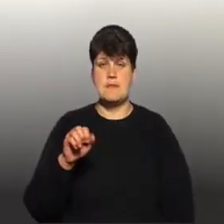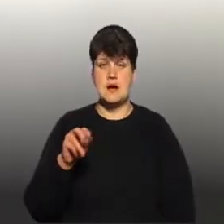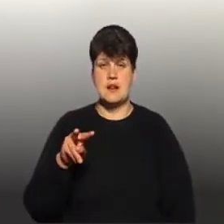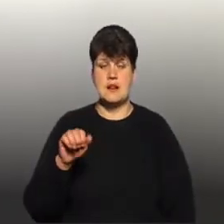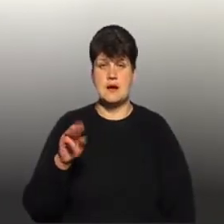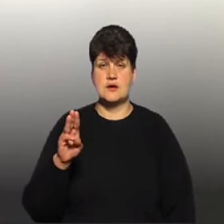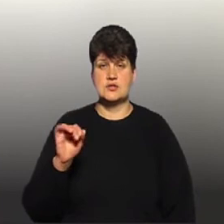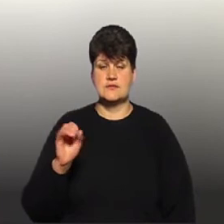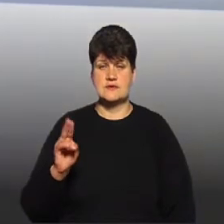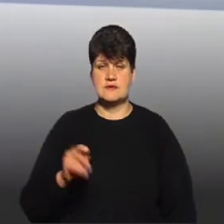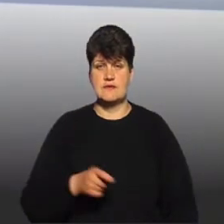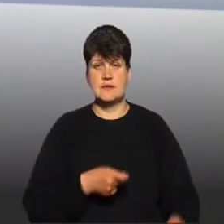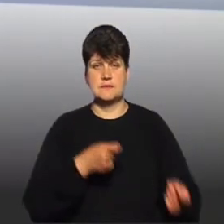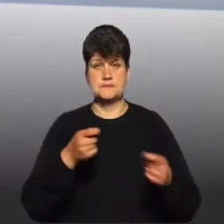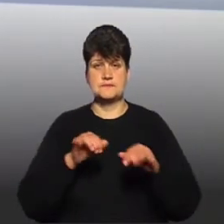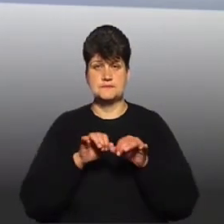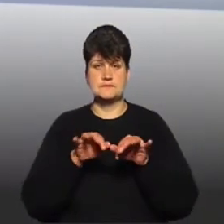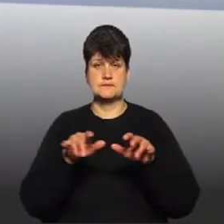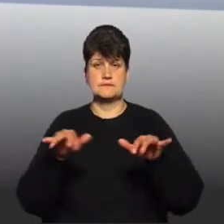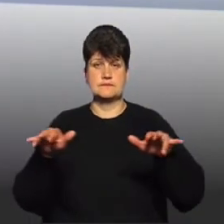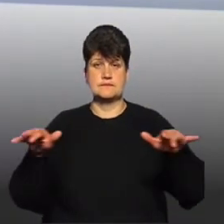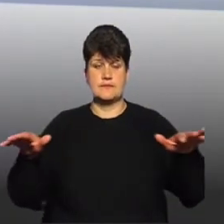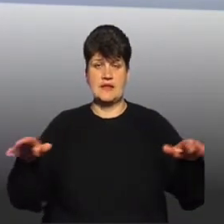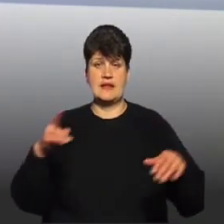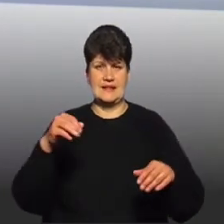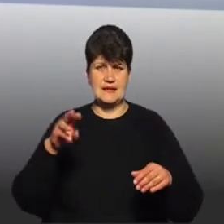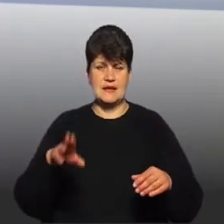певні відстані, а сам дим, саме тління, так,